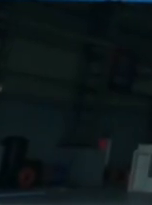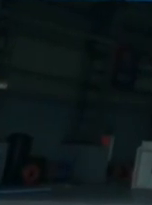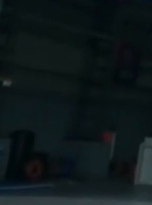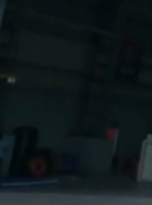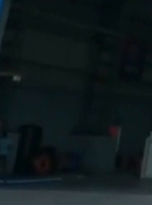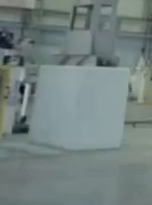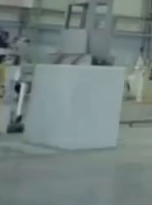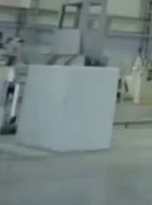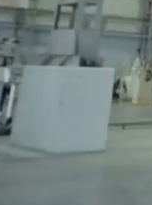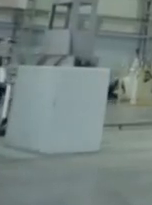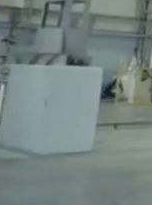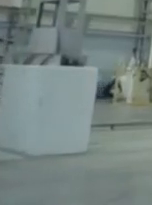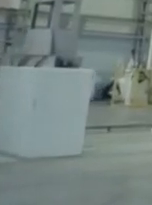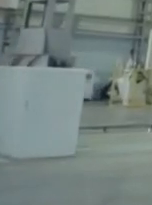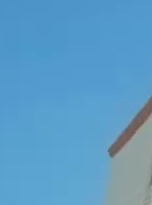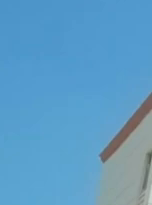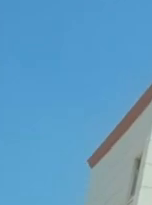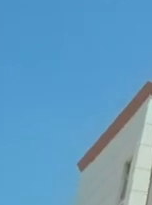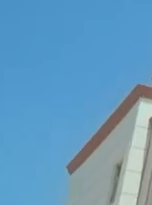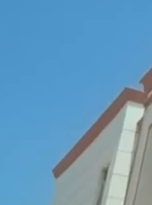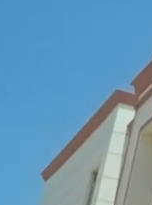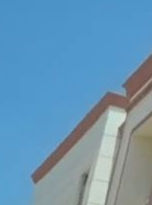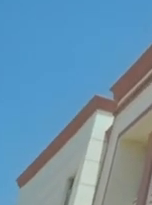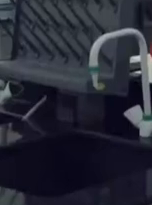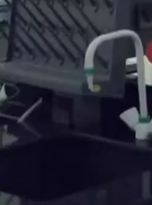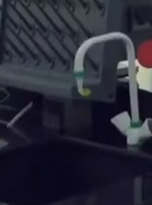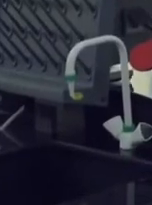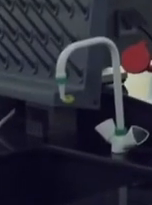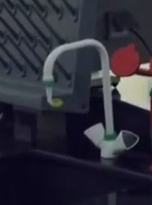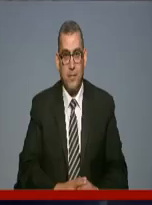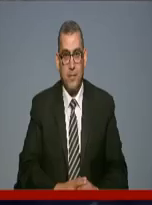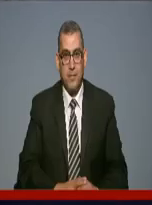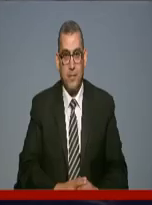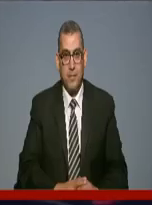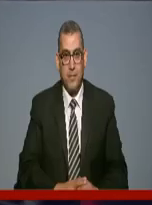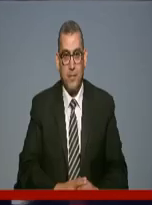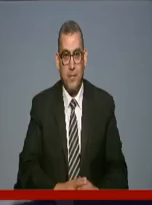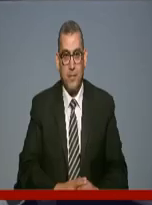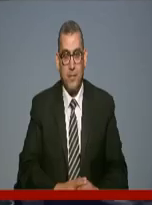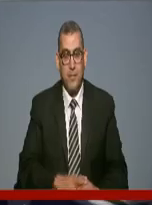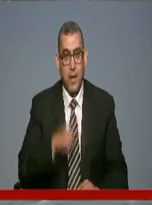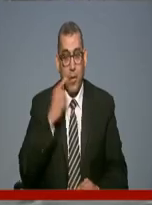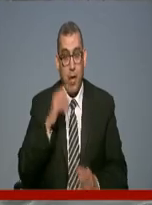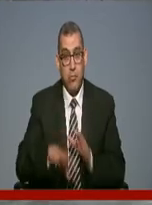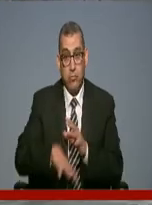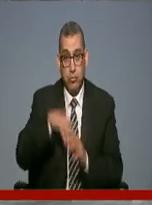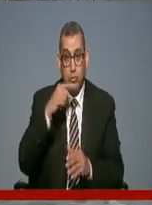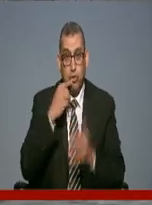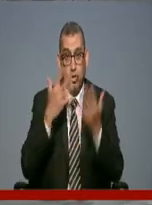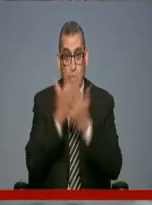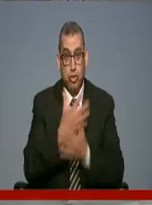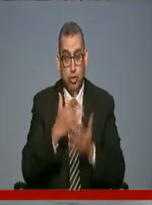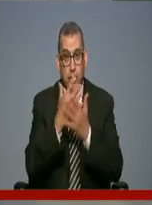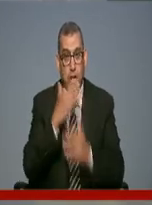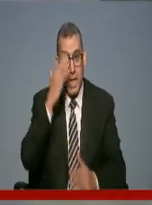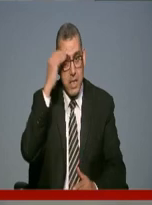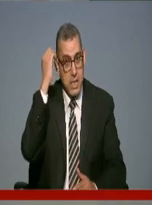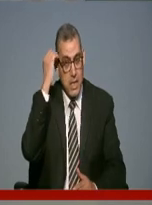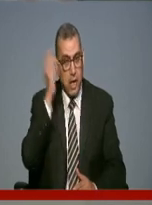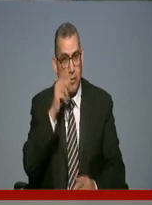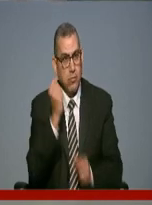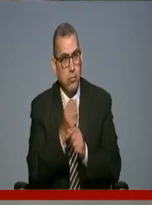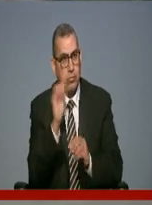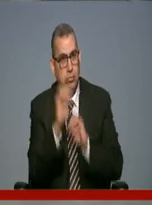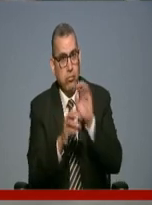أكتر من 4000 مشروع على مدار 9 سنين خلوا الصعيد سعيد، وعوضوا أهل الصعيد